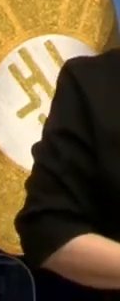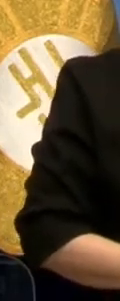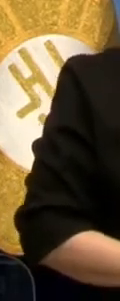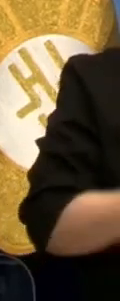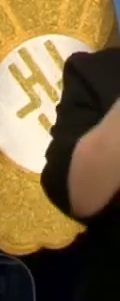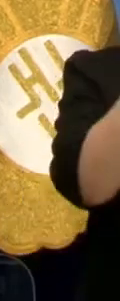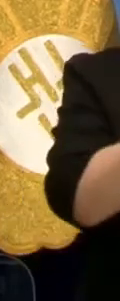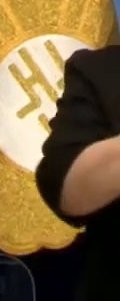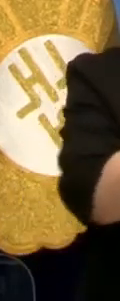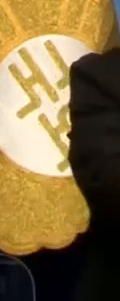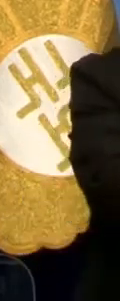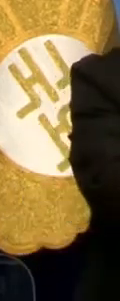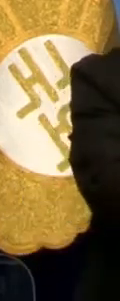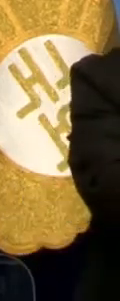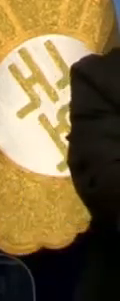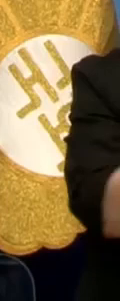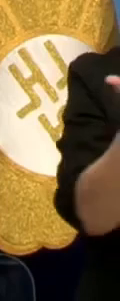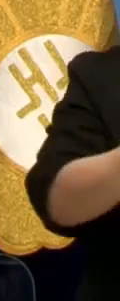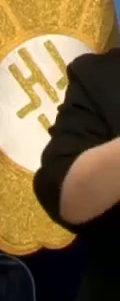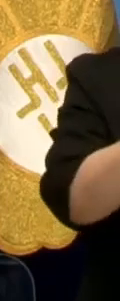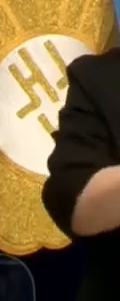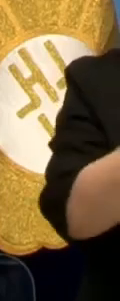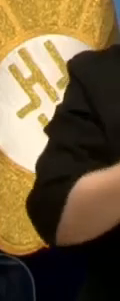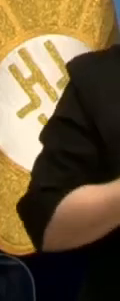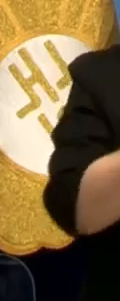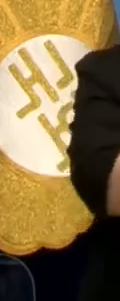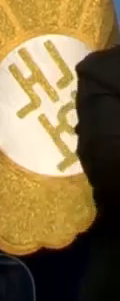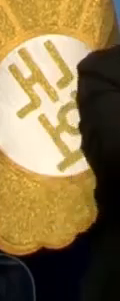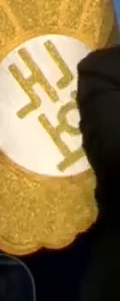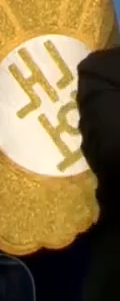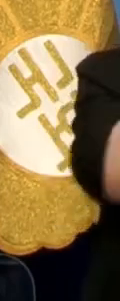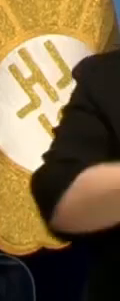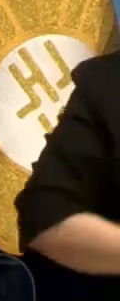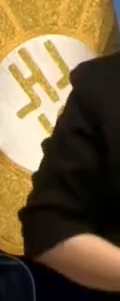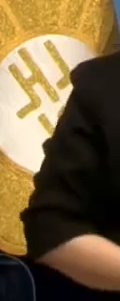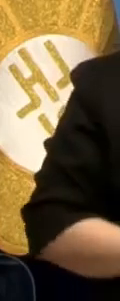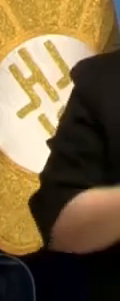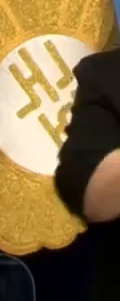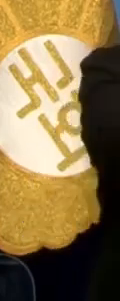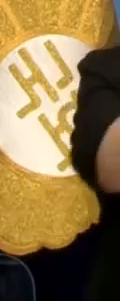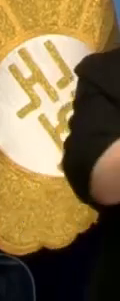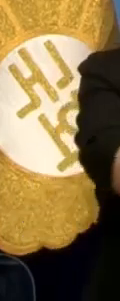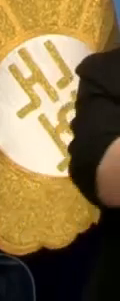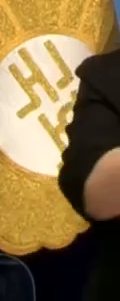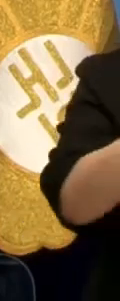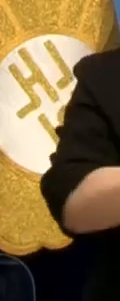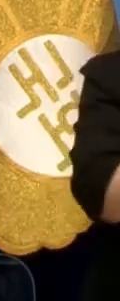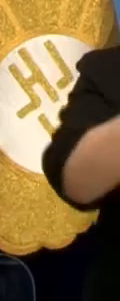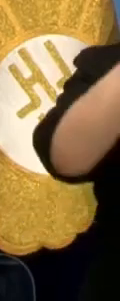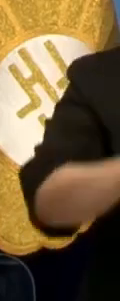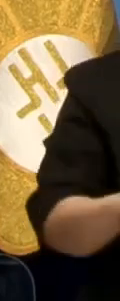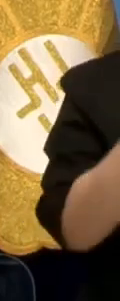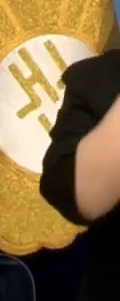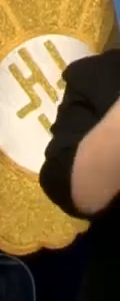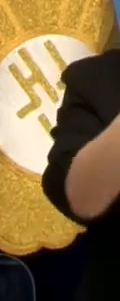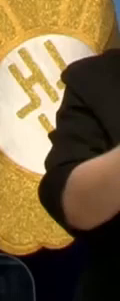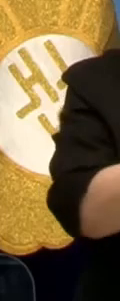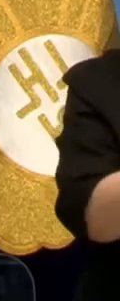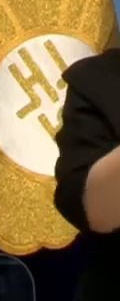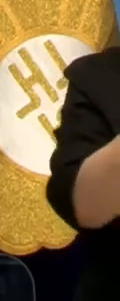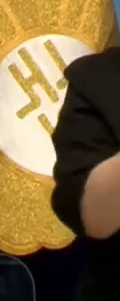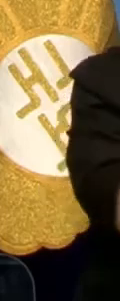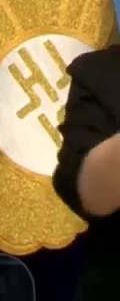4차 산업혁명이 일자리를 위협하고 있습니다. 사회 경제적 양극화로 인해서